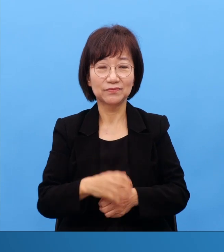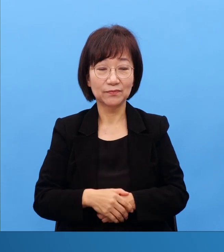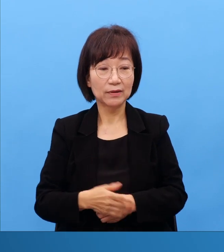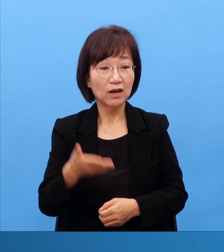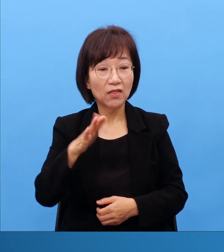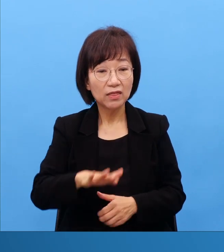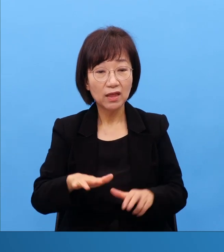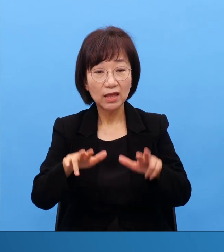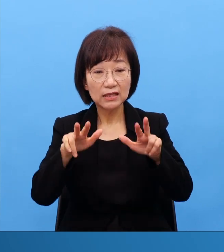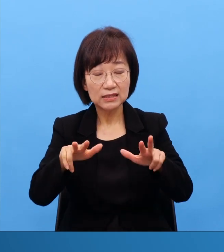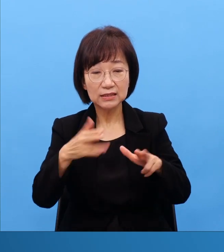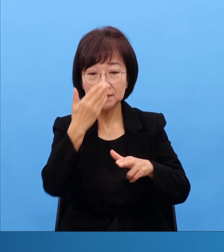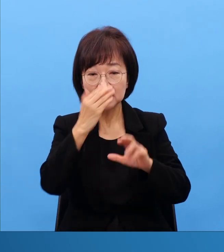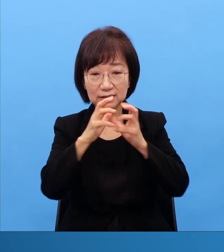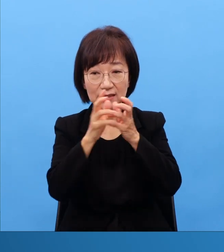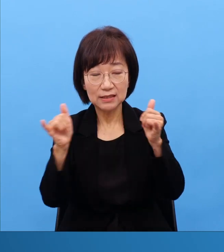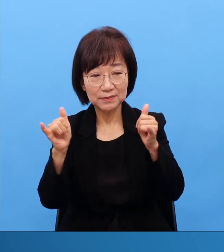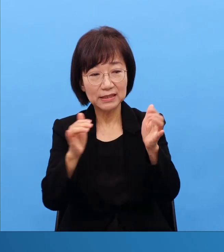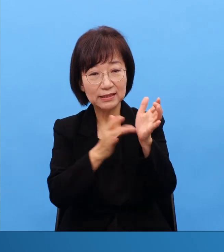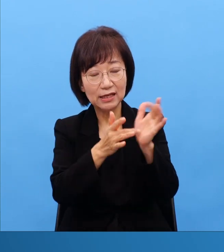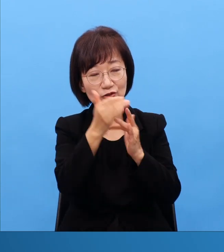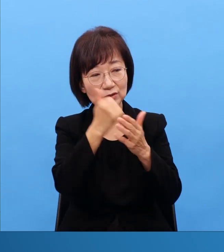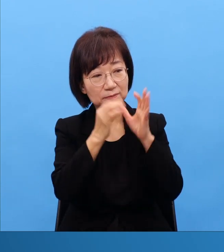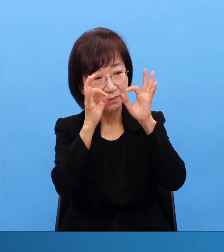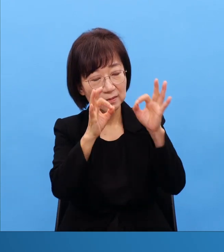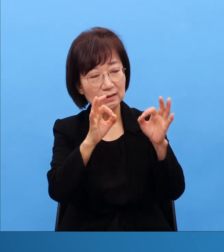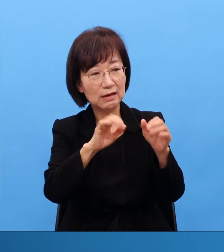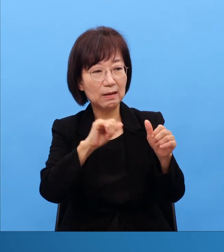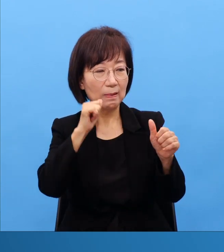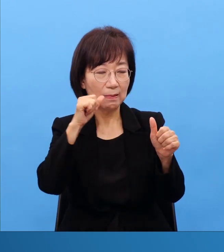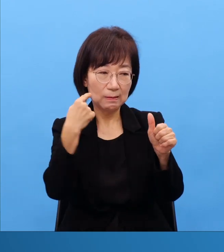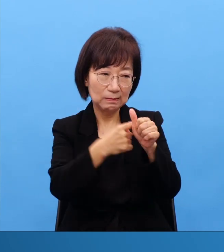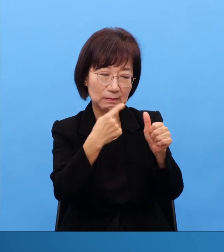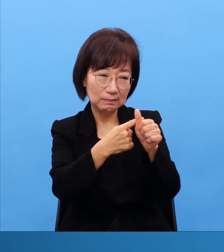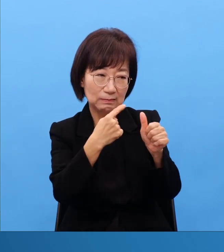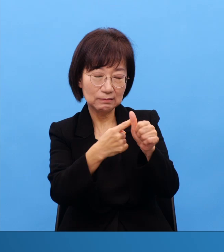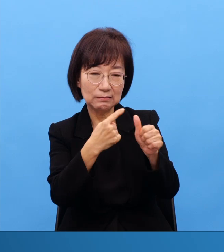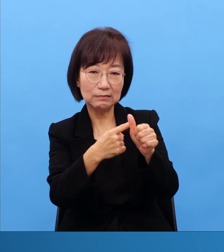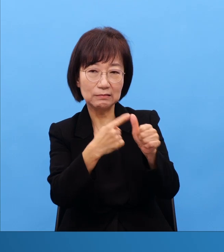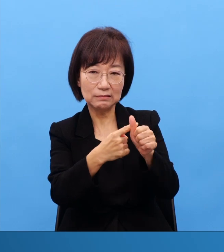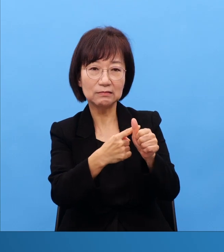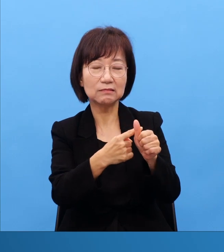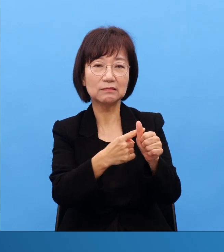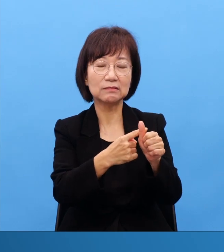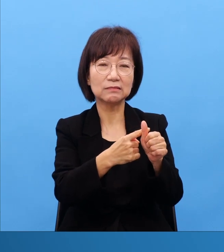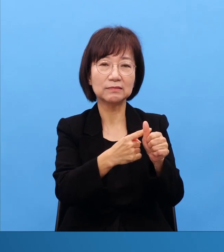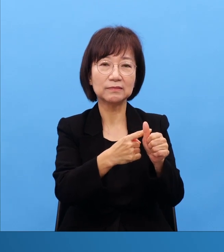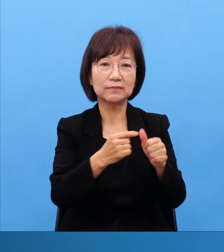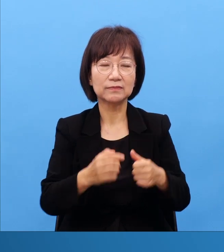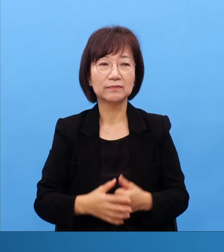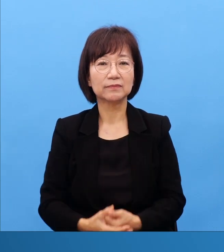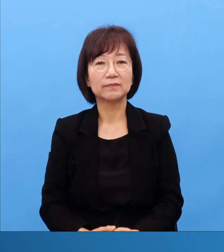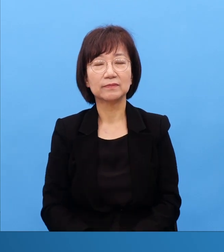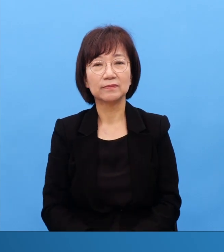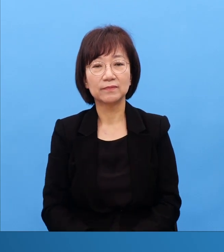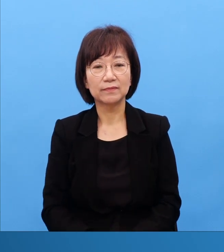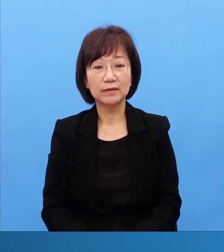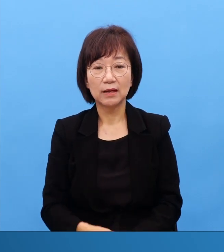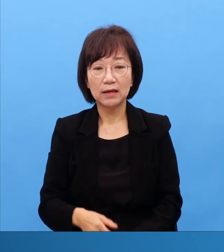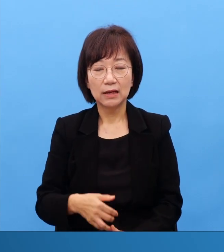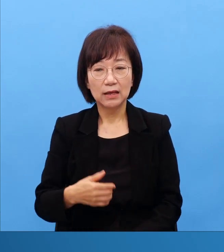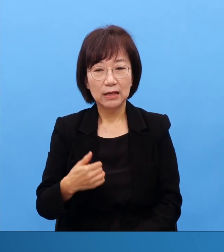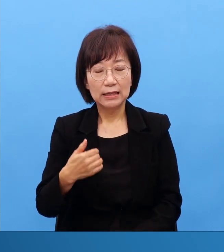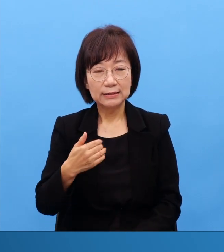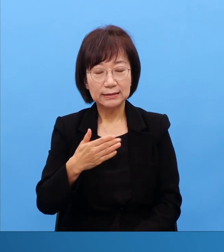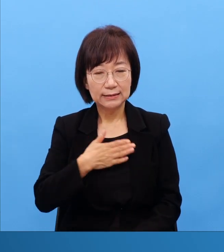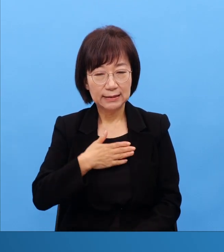조롱을 하는 겁니다. And these are the individuals who are berating Jesus right now. 제가 볼 때는 사탄이 뭔가도 몰라요. And from my